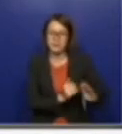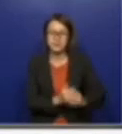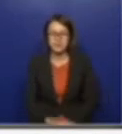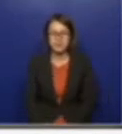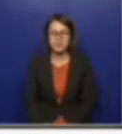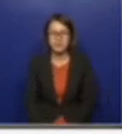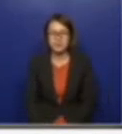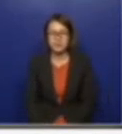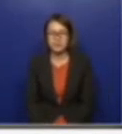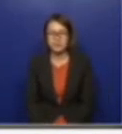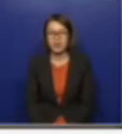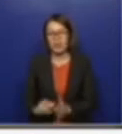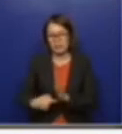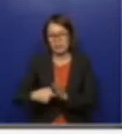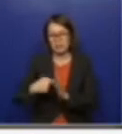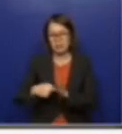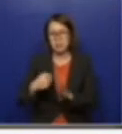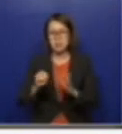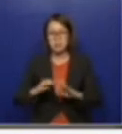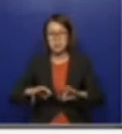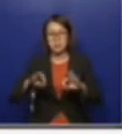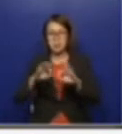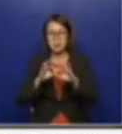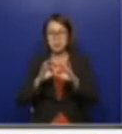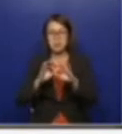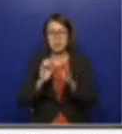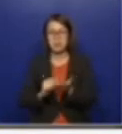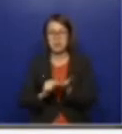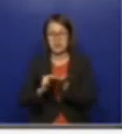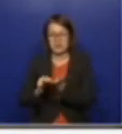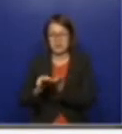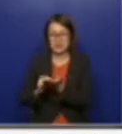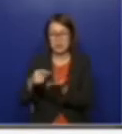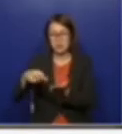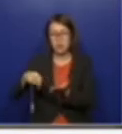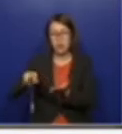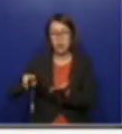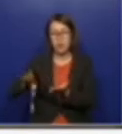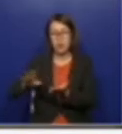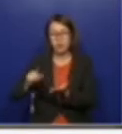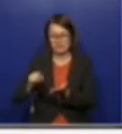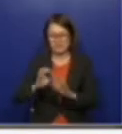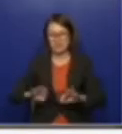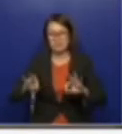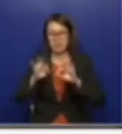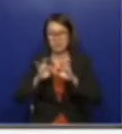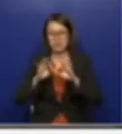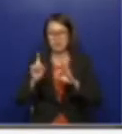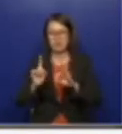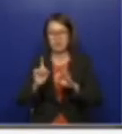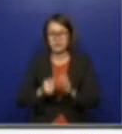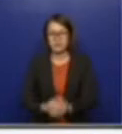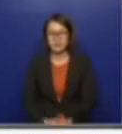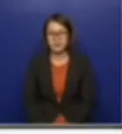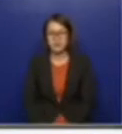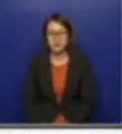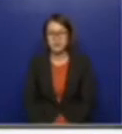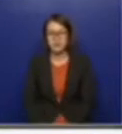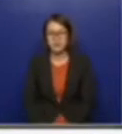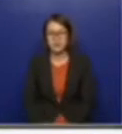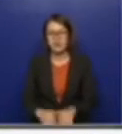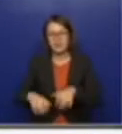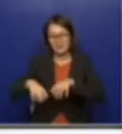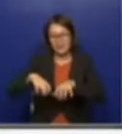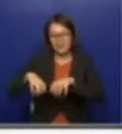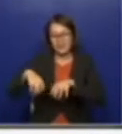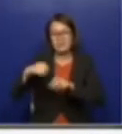ปเป็นเหตุผลและความจำเป็นในการเสนอร่างพระราชบัญญัติและก็ตัวสาระสำคัญนะครับสาระสำคัญที่จัดทำมา